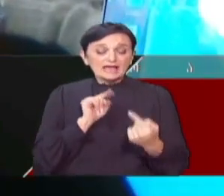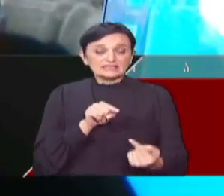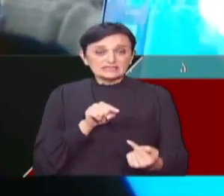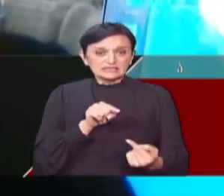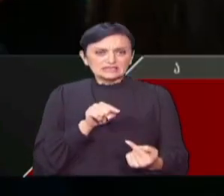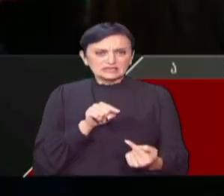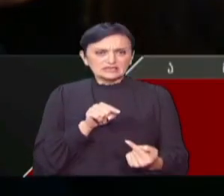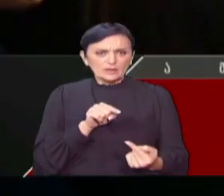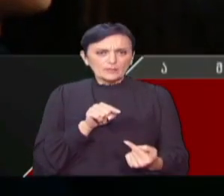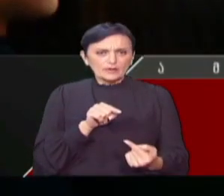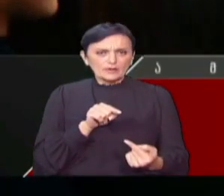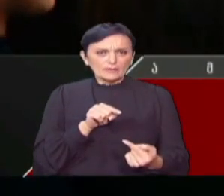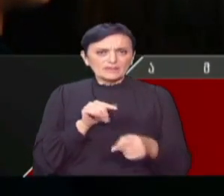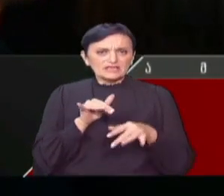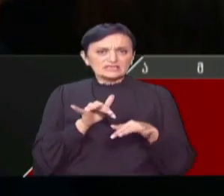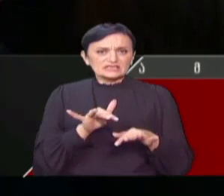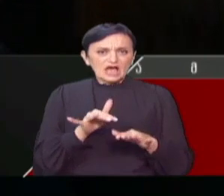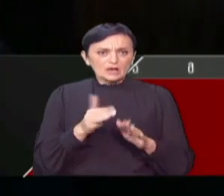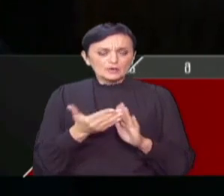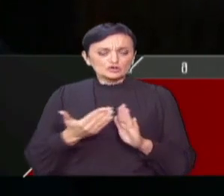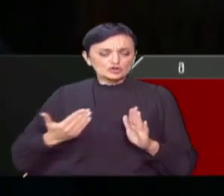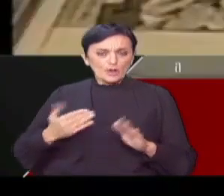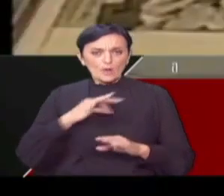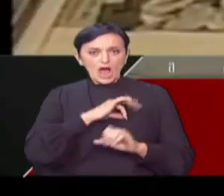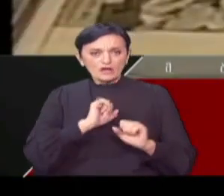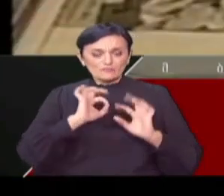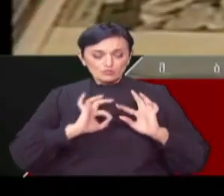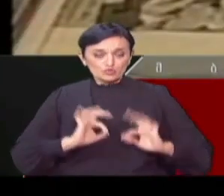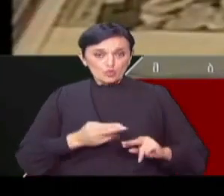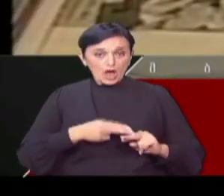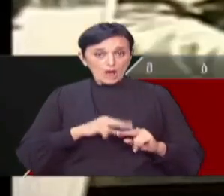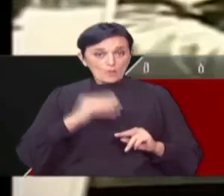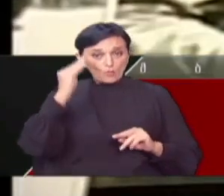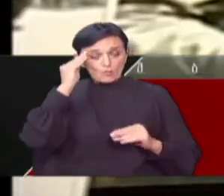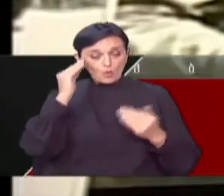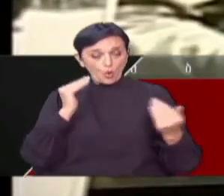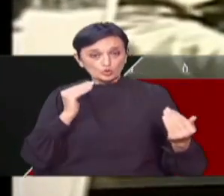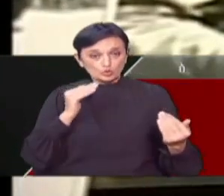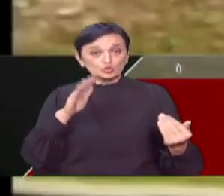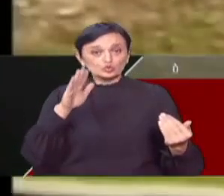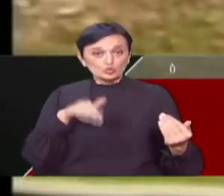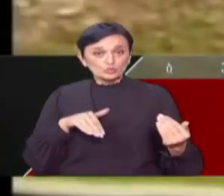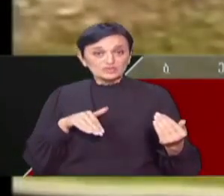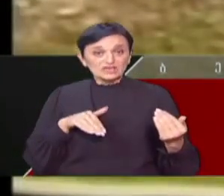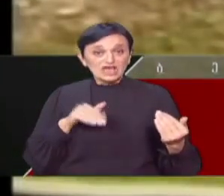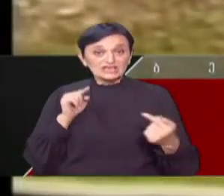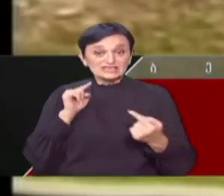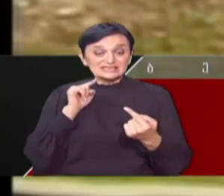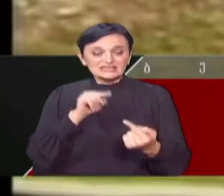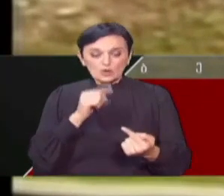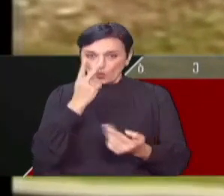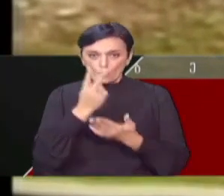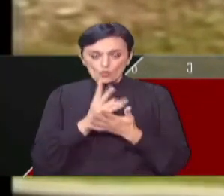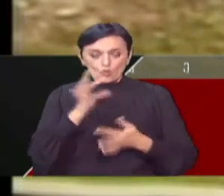ეწინააღმდეგებოდნენ საქმეზე ჩამოშორებული ადვოკატები პროკურატურის ამ პოზიციას, თუმცა მათი წინააღმდეგობის